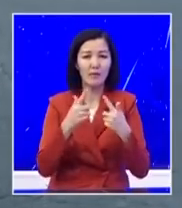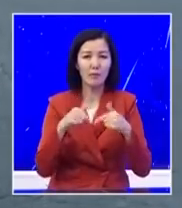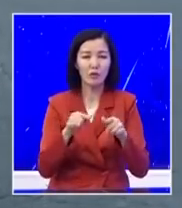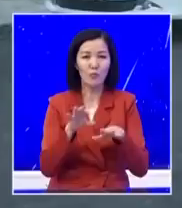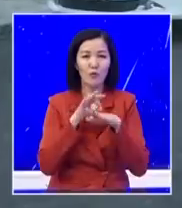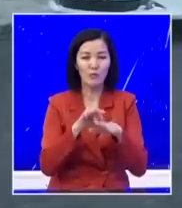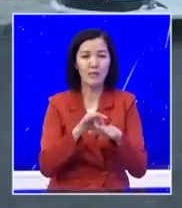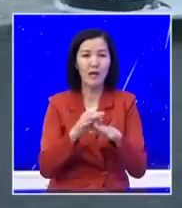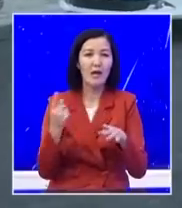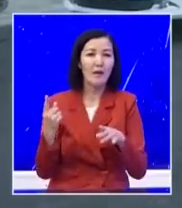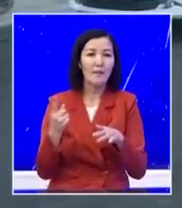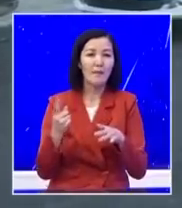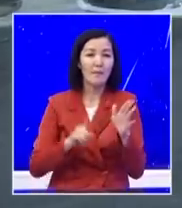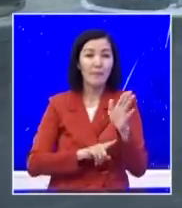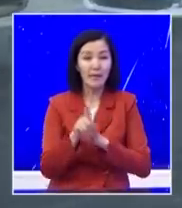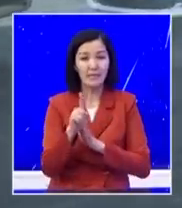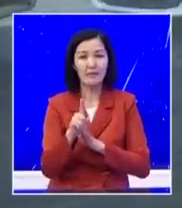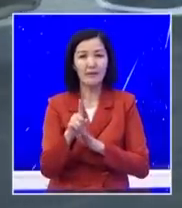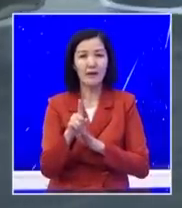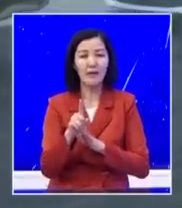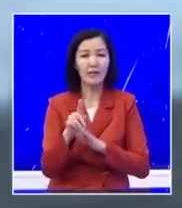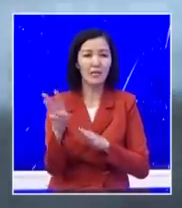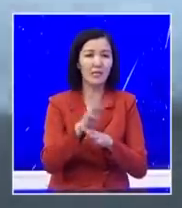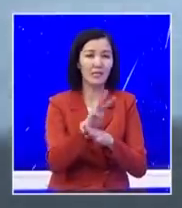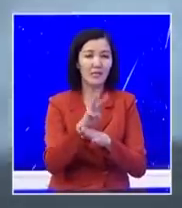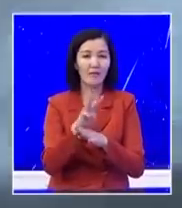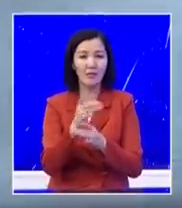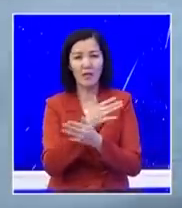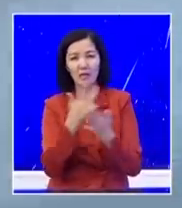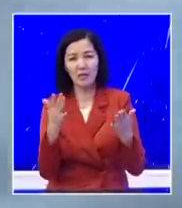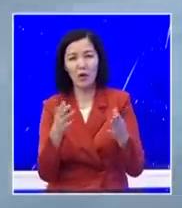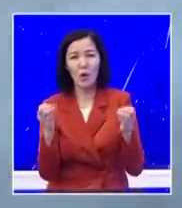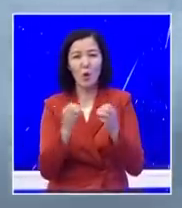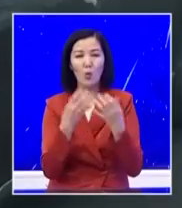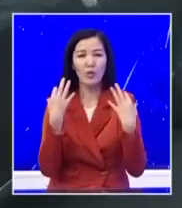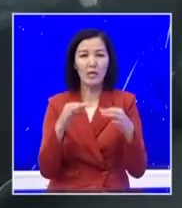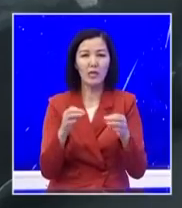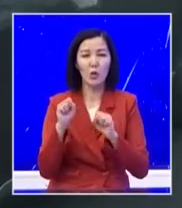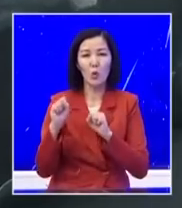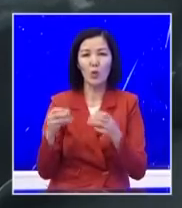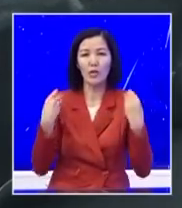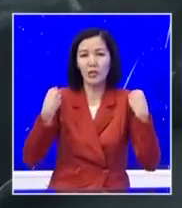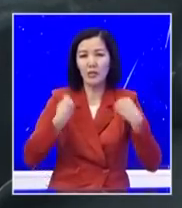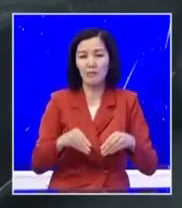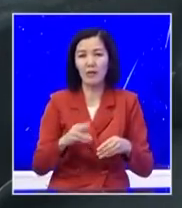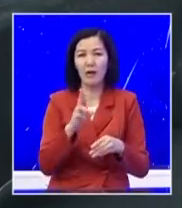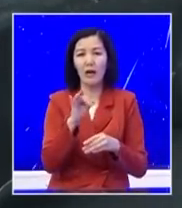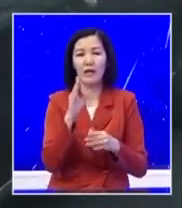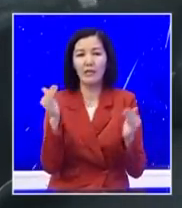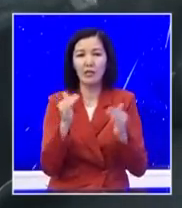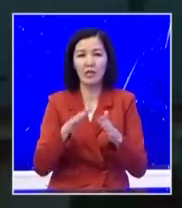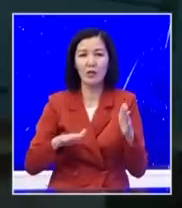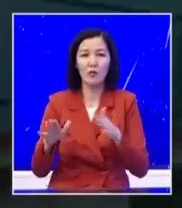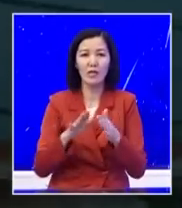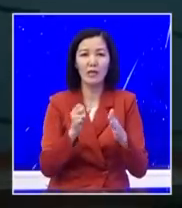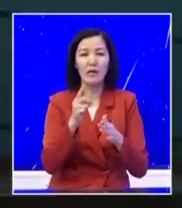басқармасының бастауымен ұйымдастырылды. Алдымен арнайы дезинфекция құралын асып алған 10 ерікті қорғаныш киімдерін киіп, Қаратал шағын ауданына